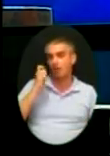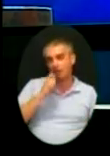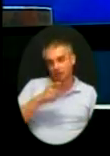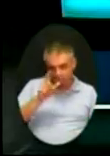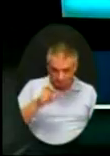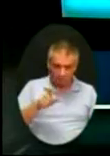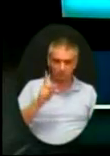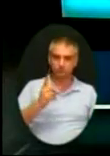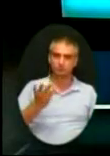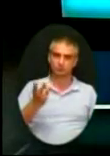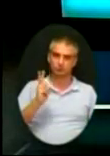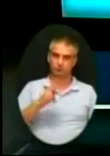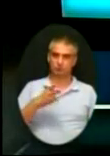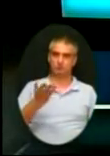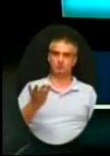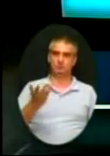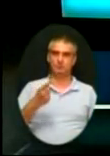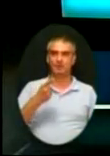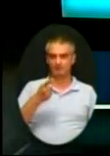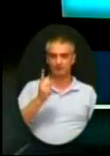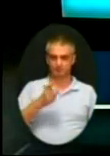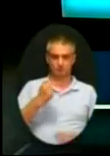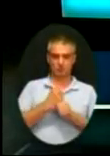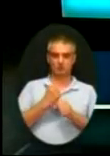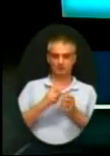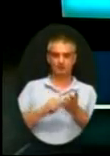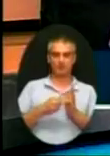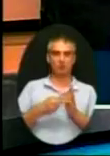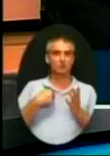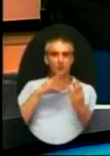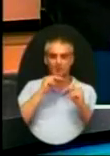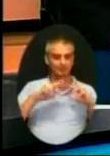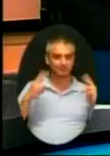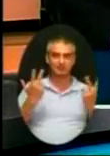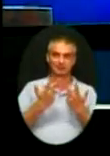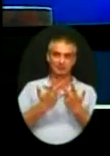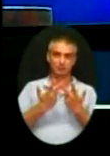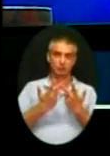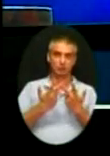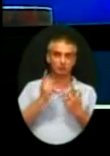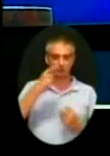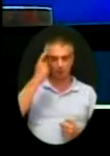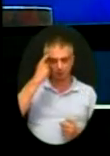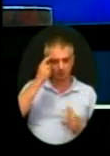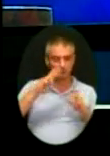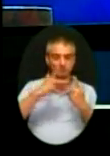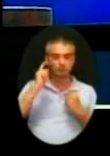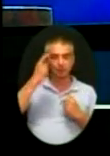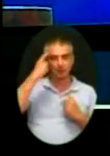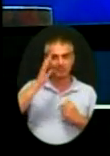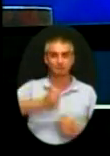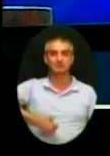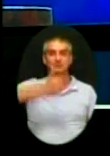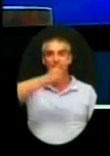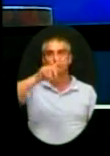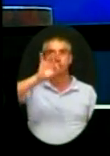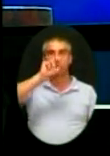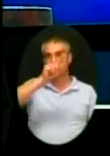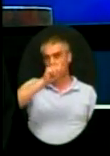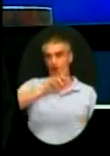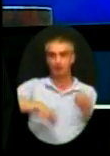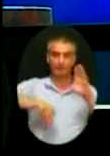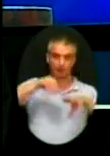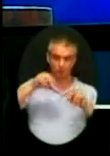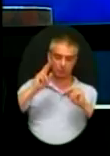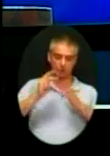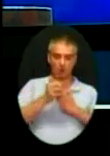אנשים שיש להם... לא, אבל בסוף כשאנחנו מדברים על הציבור ומה הציבור צריך לדעת, הציבור צריך לדעת האם השר שהוא בחר בו